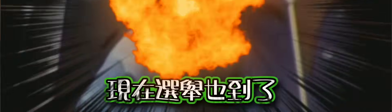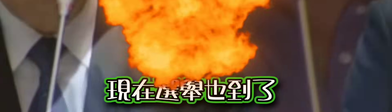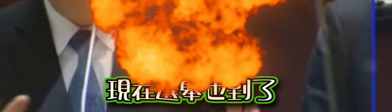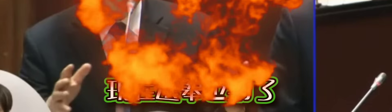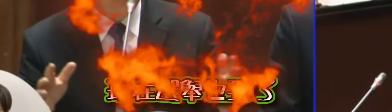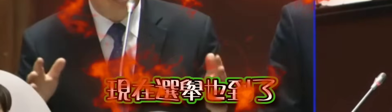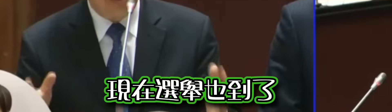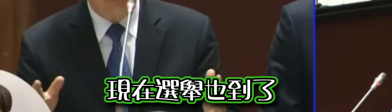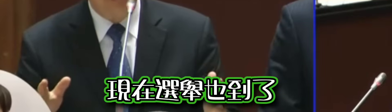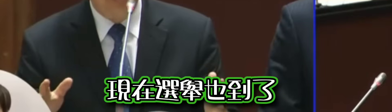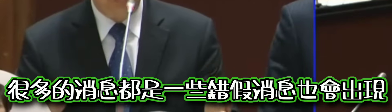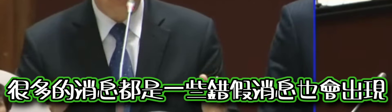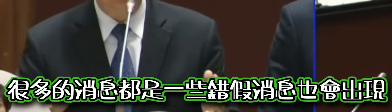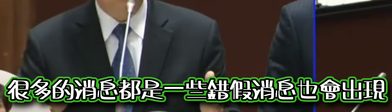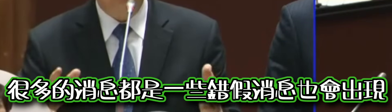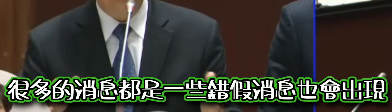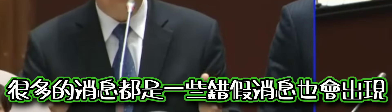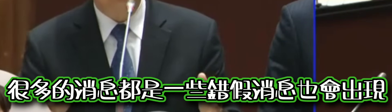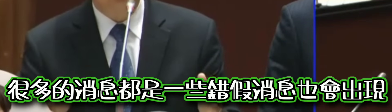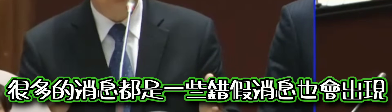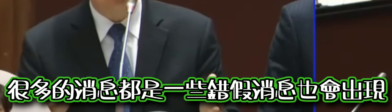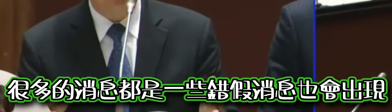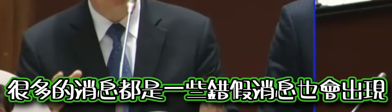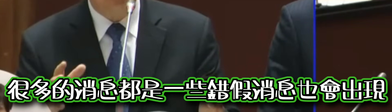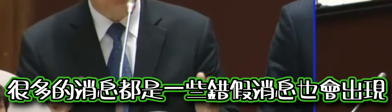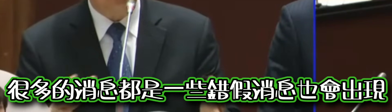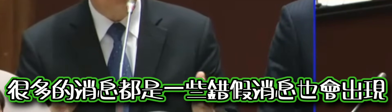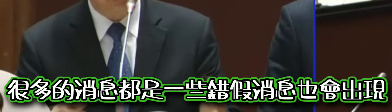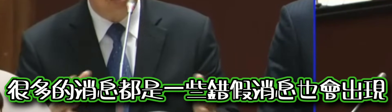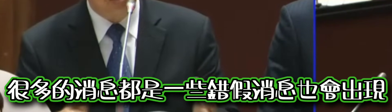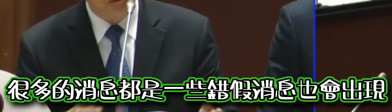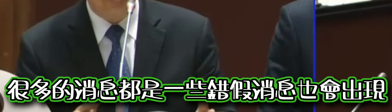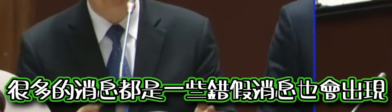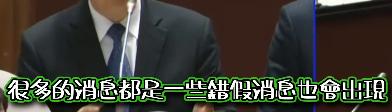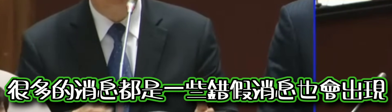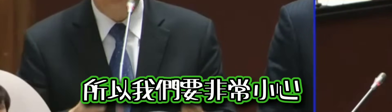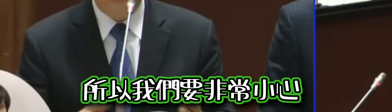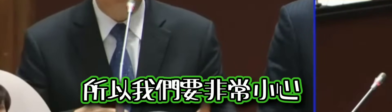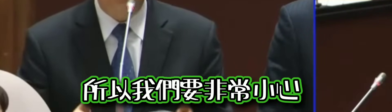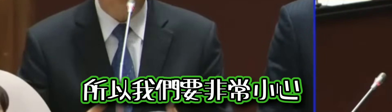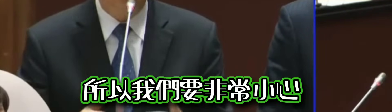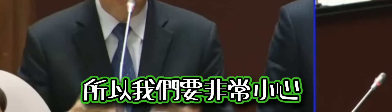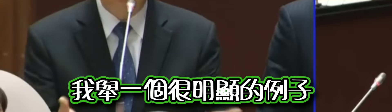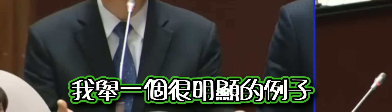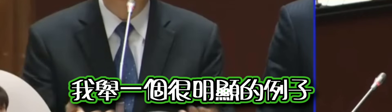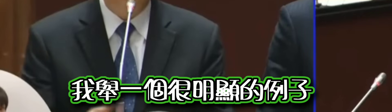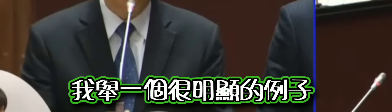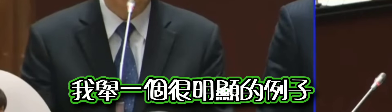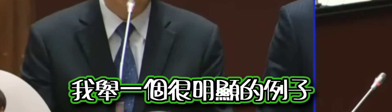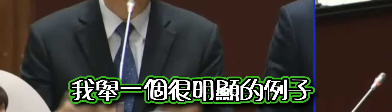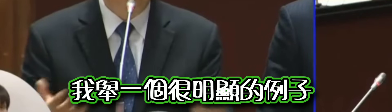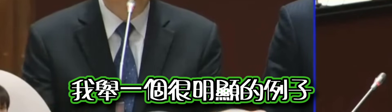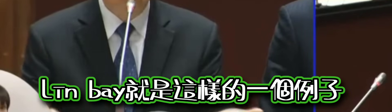回答？ 现在选举也到了啊，很多的消息呢都是一些错假消息也会出现，这我们要特别小心。我举一